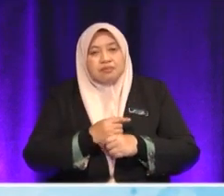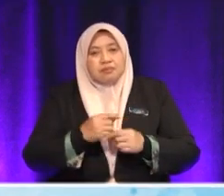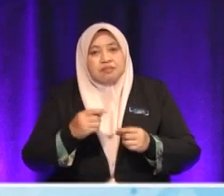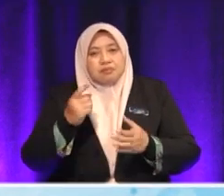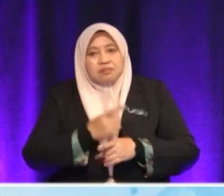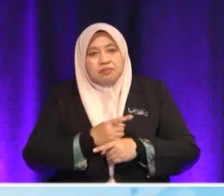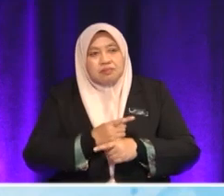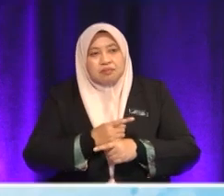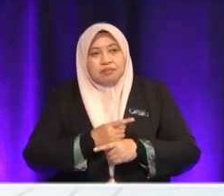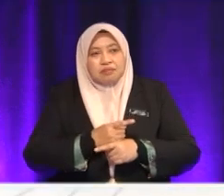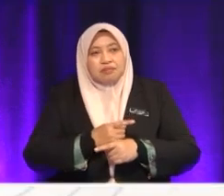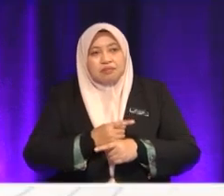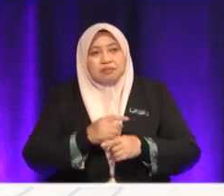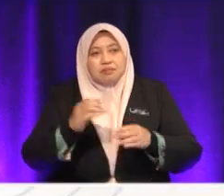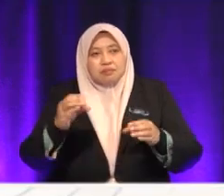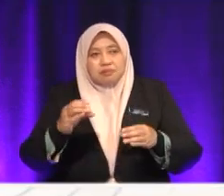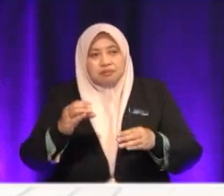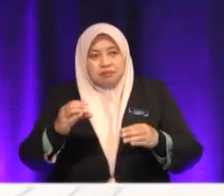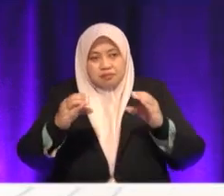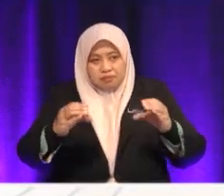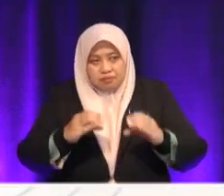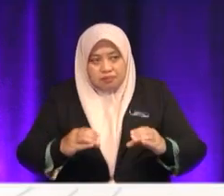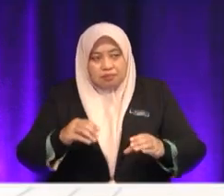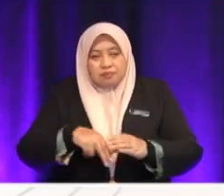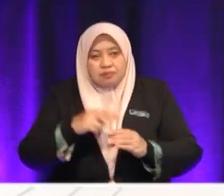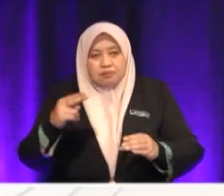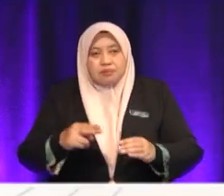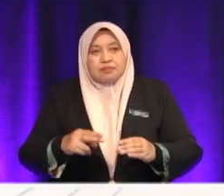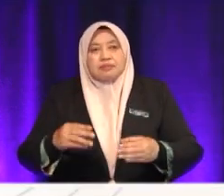cara menghasilkan bentuk segitiga oke